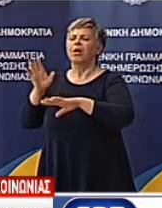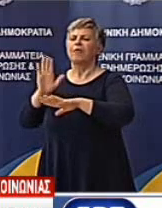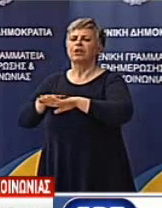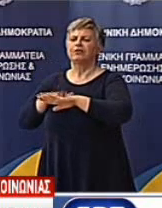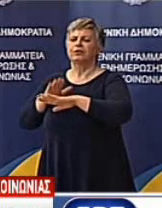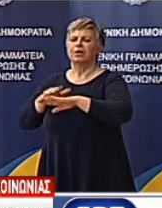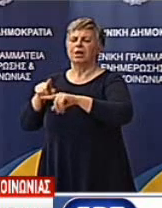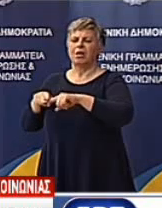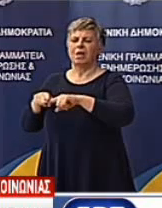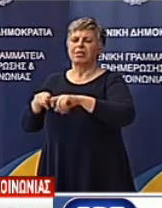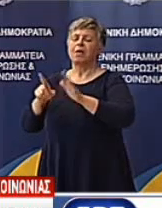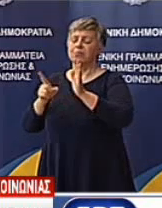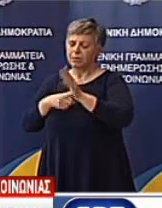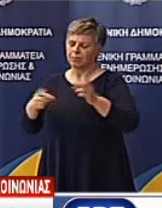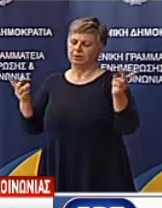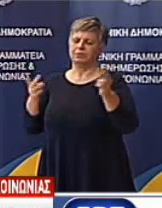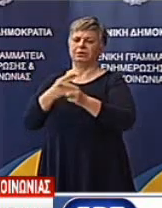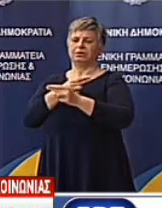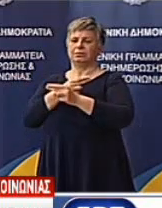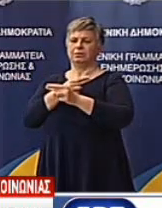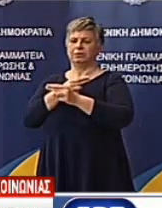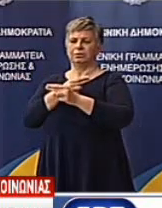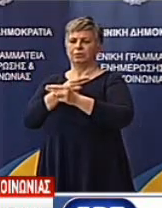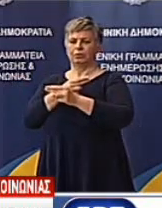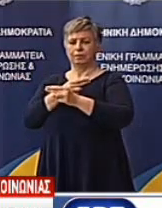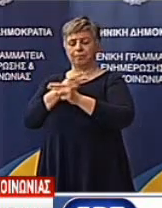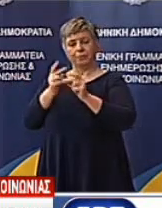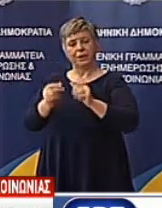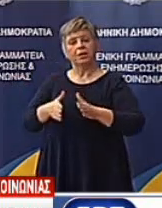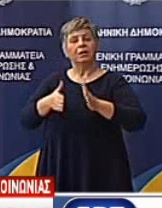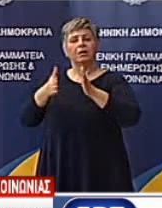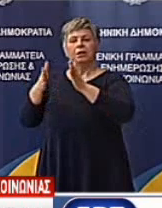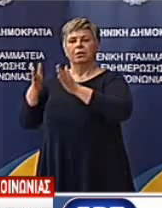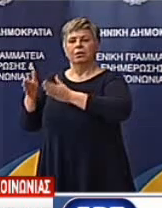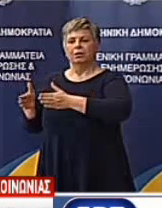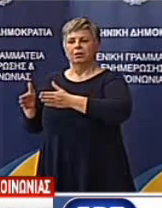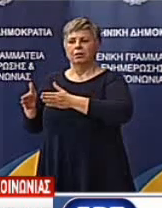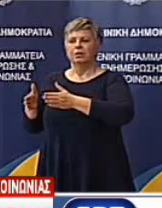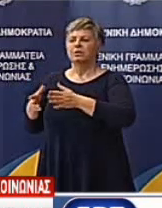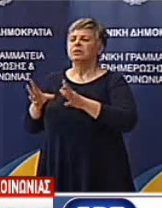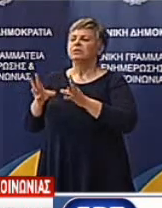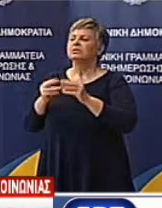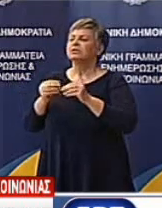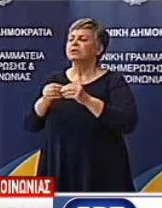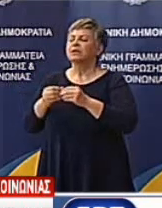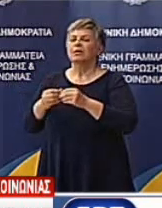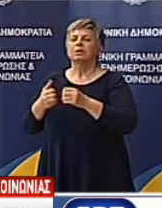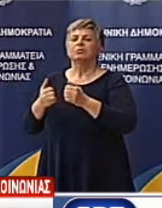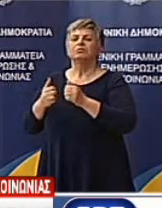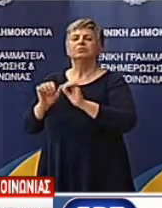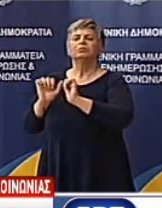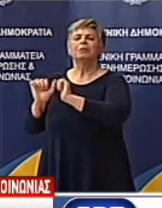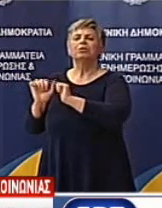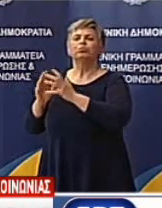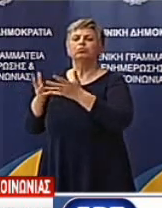να πάψουν να μιλάνε για την Ελλάδα. Από την άλλη πλευρά, όσον αφορά για τις πιέσεις οι οποίες πρέπει να ασκηθούν προς την